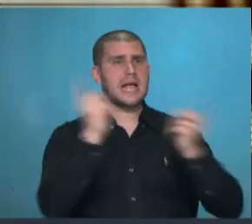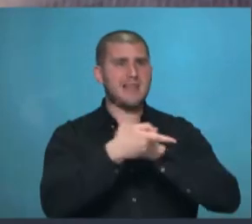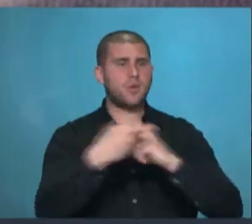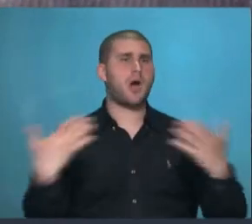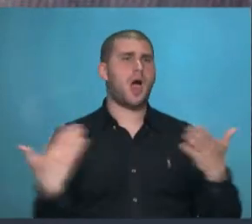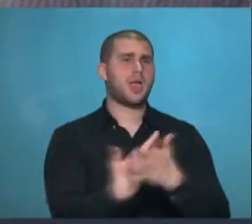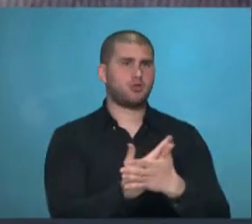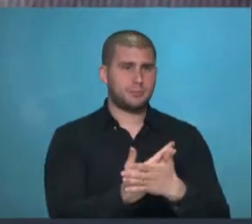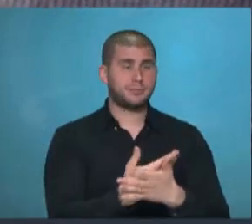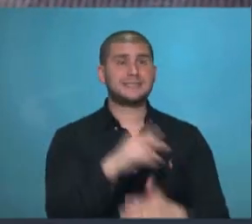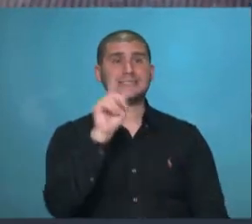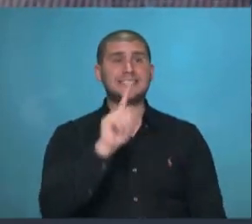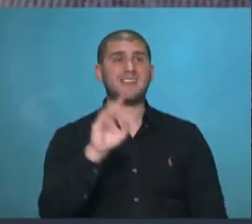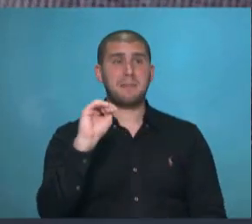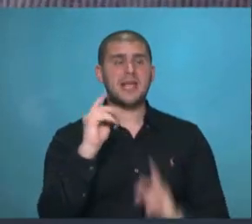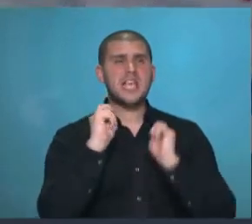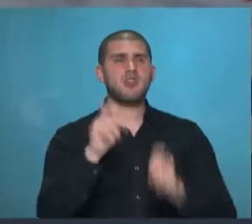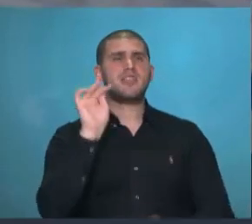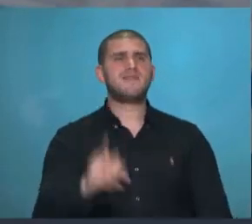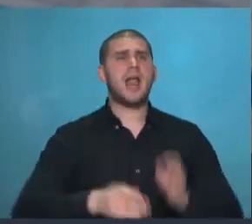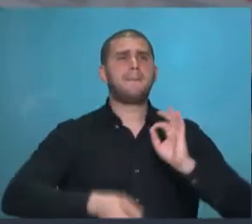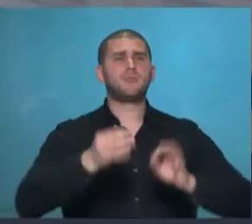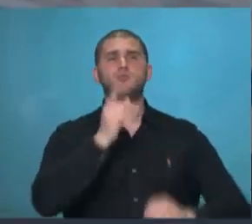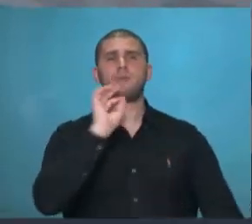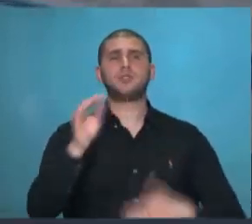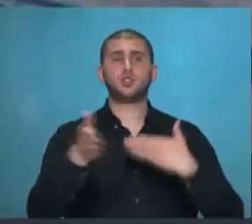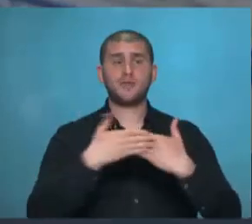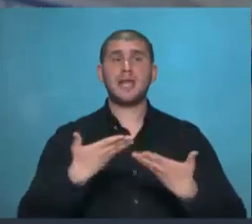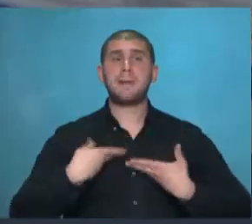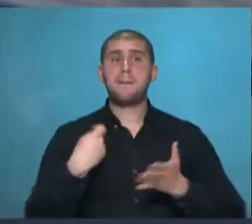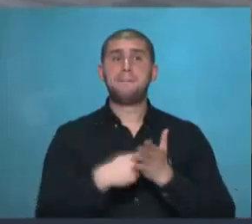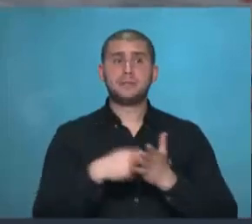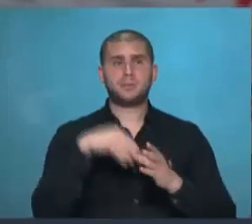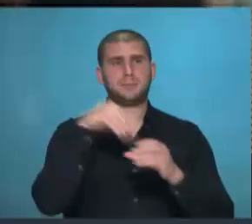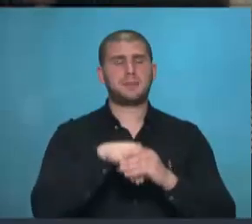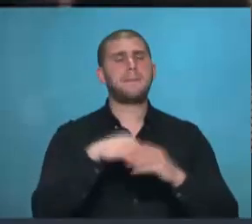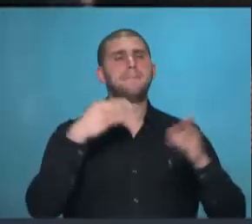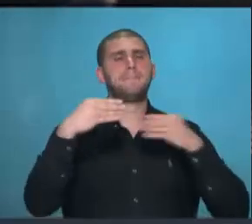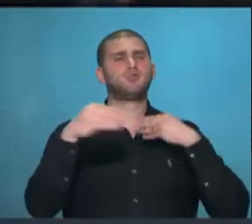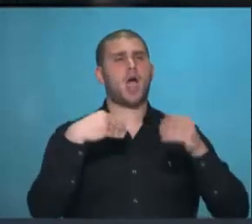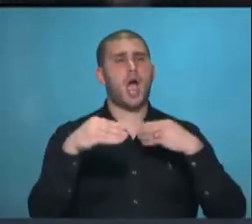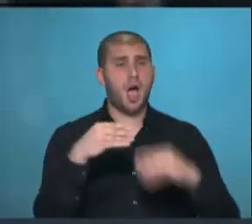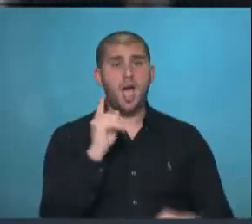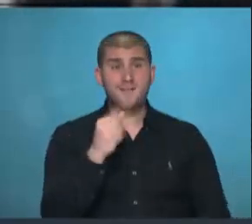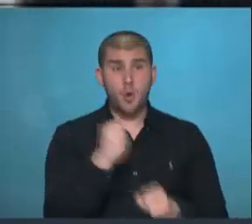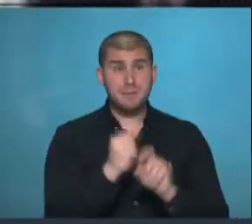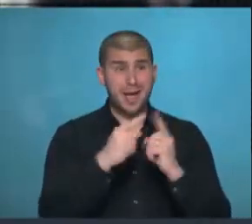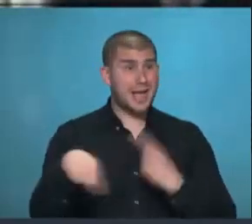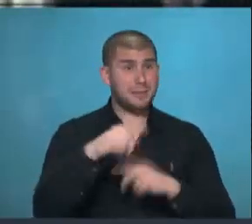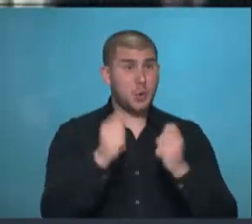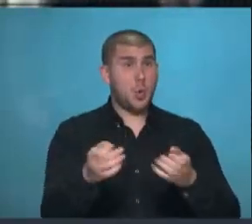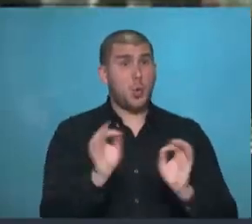חדשים. זאב מלך נר הגיש תביעה לבית המשפט בשם אשתו וקיבל פיצוי במסגרת הסדר פשרה. אבל עובדים אחרים שלא